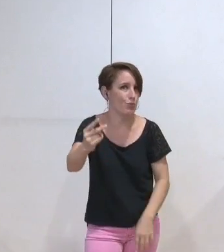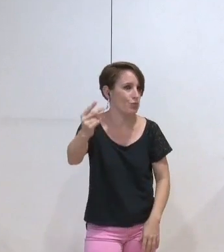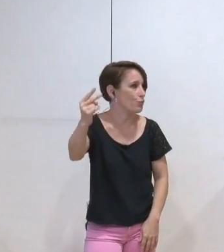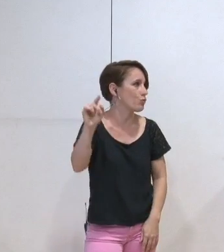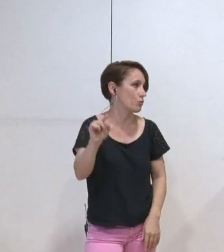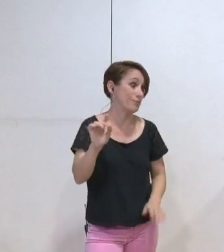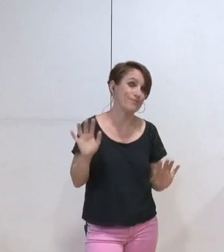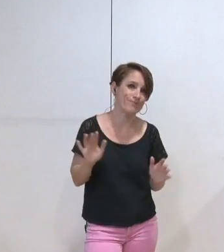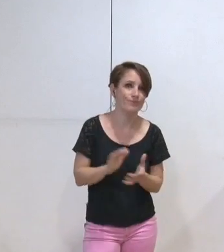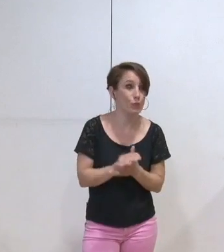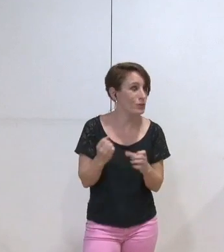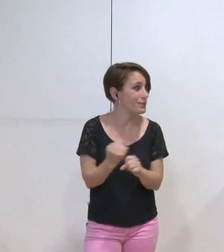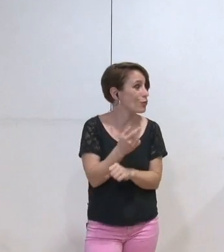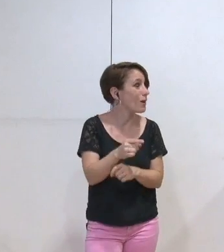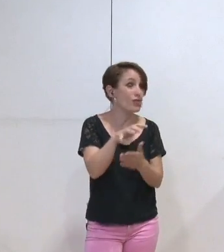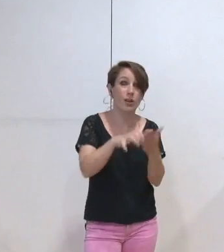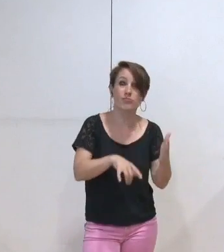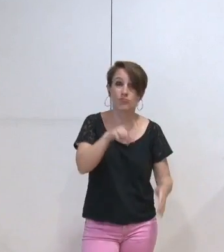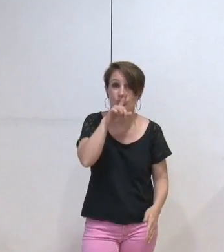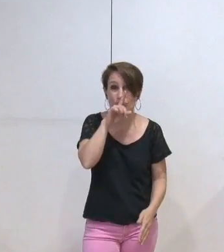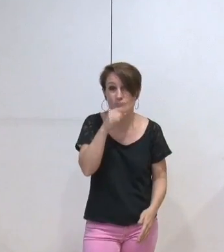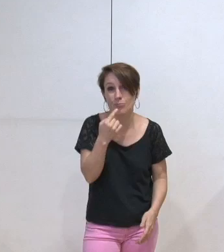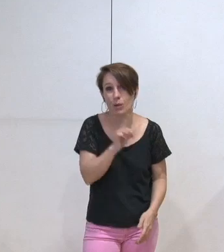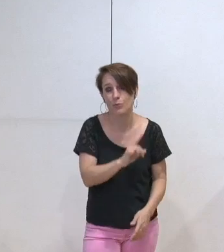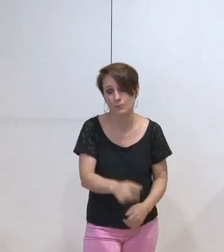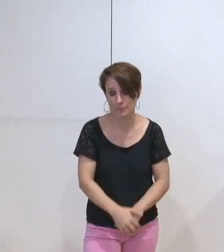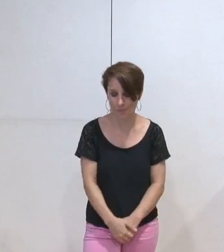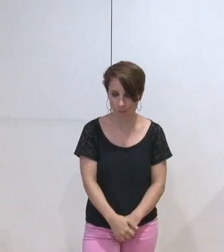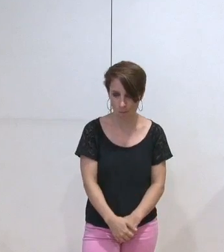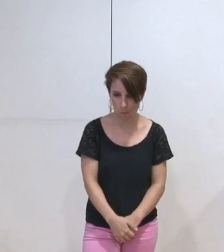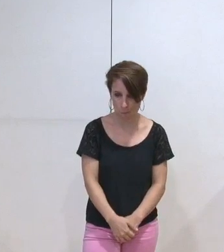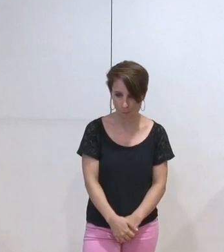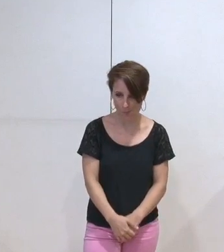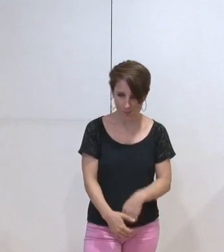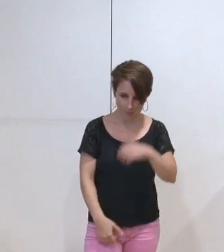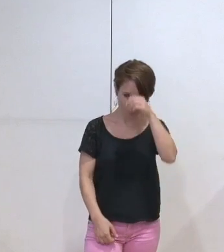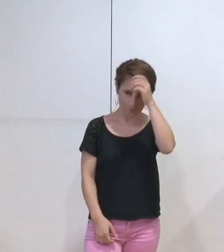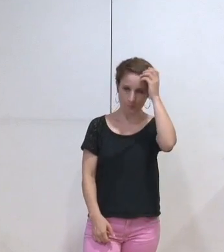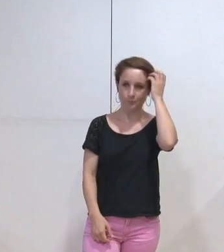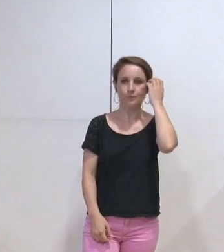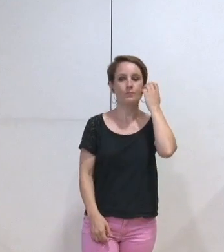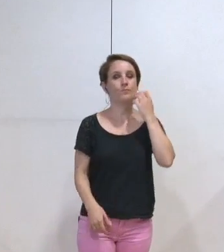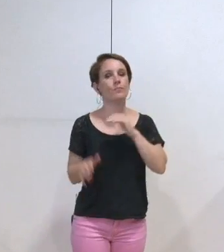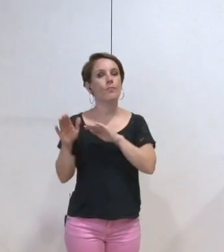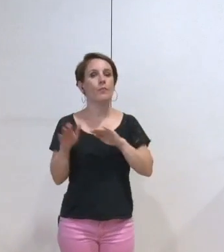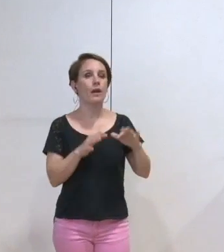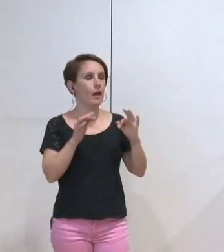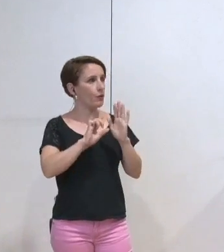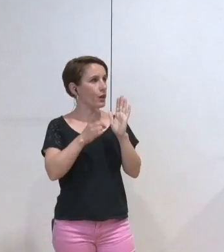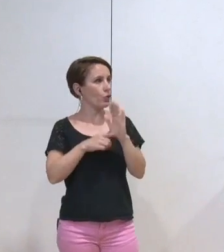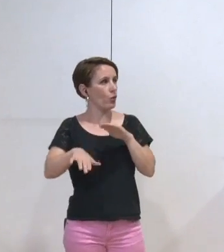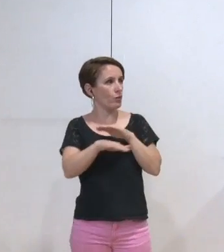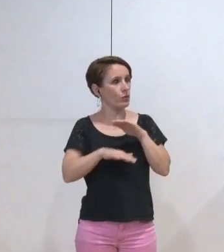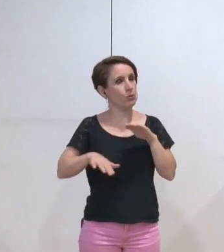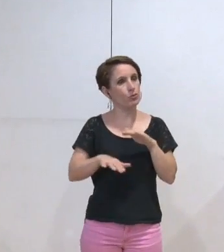ou tel ou tel temps de difficultés ou de rupture dans la vie d'aménage toujours dans cette thématique des droits fondamentaux il y a des